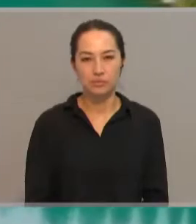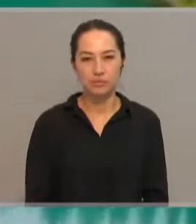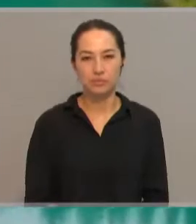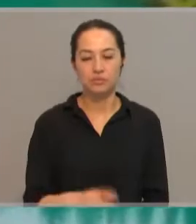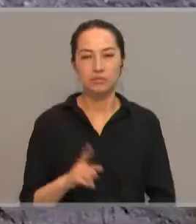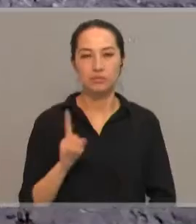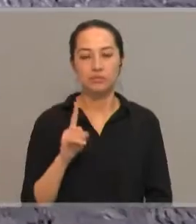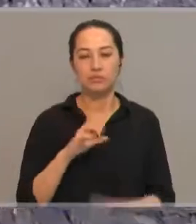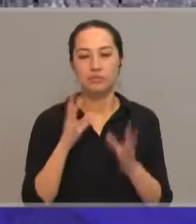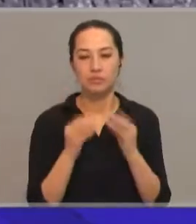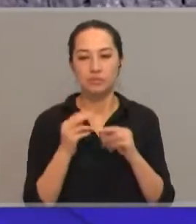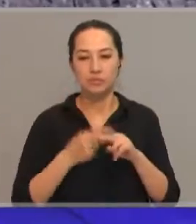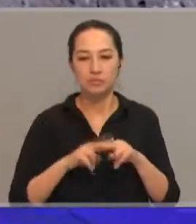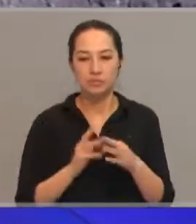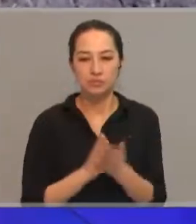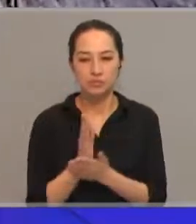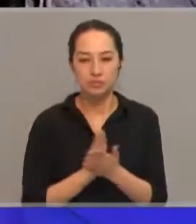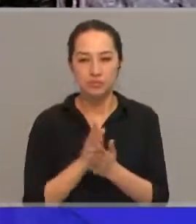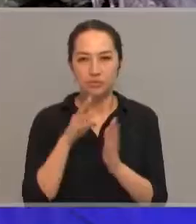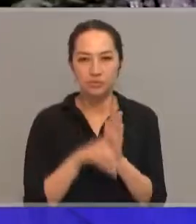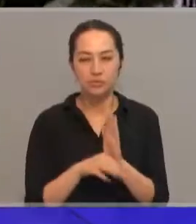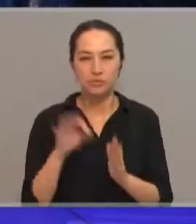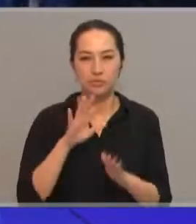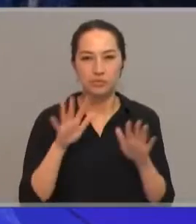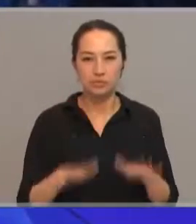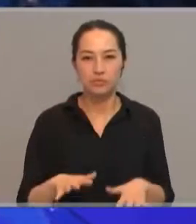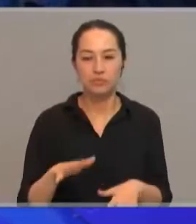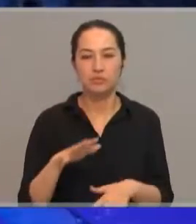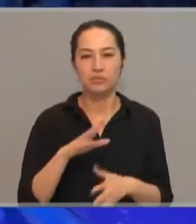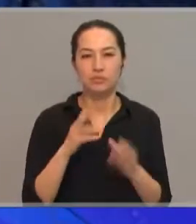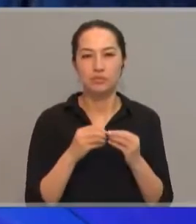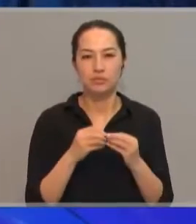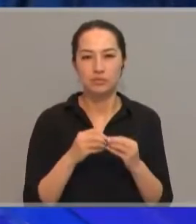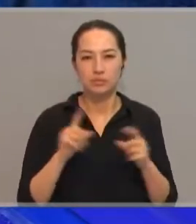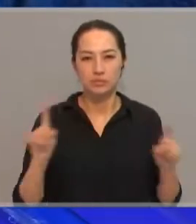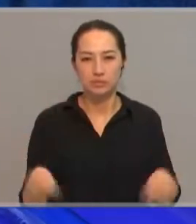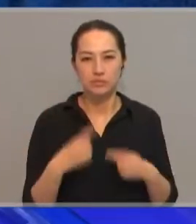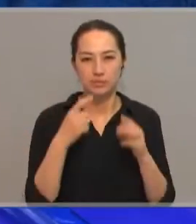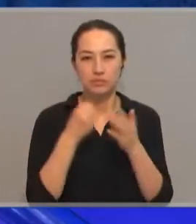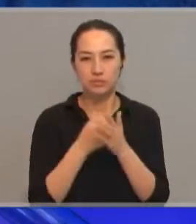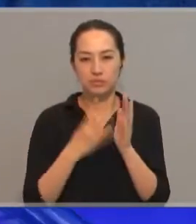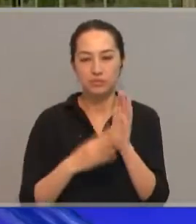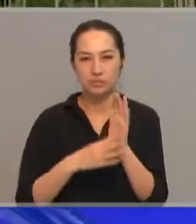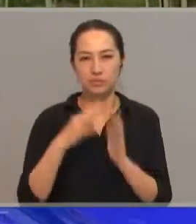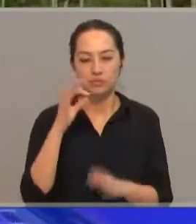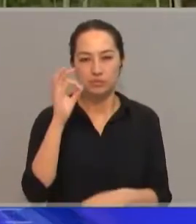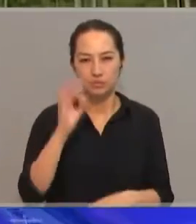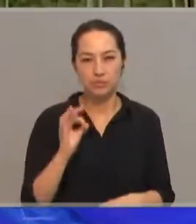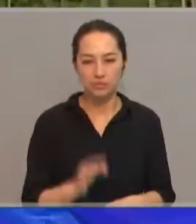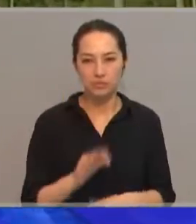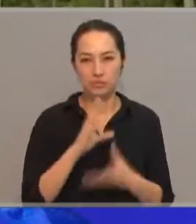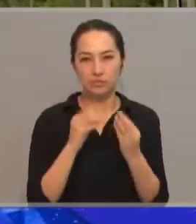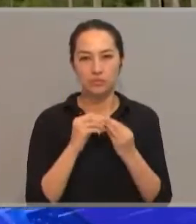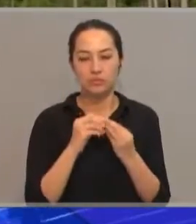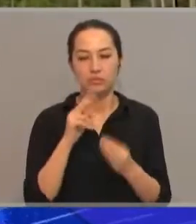Отмечается также, что объем оказанных услуг отечественными местам размещения практически восстановился до 90% к показателю